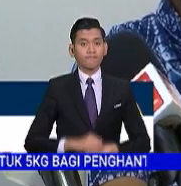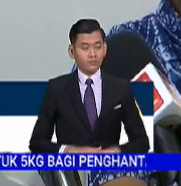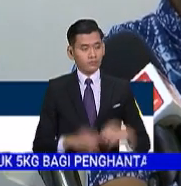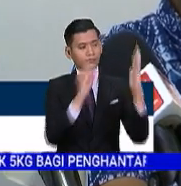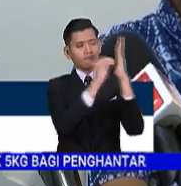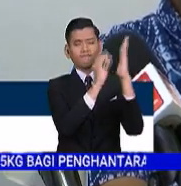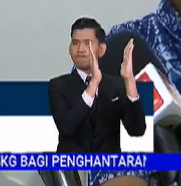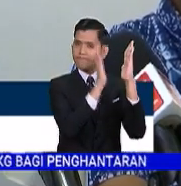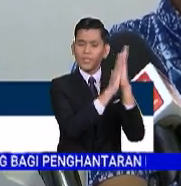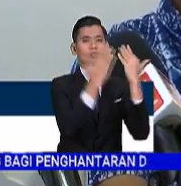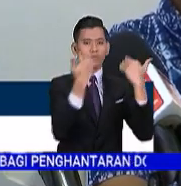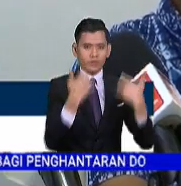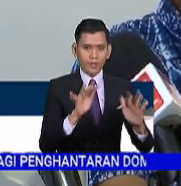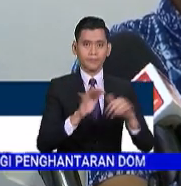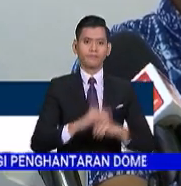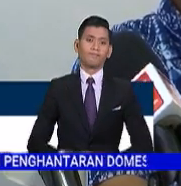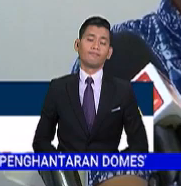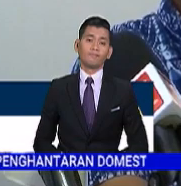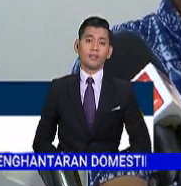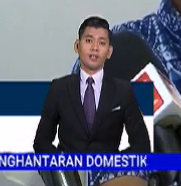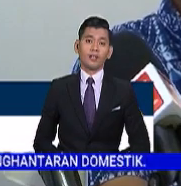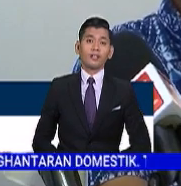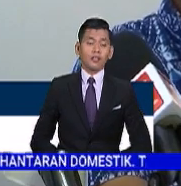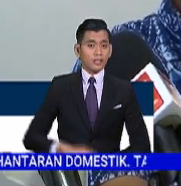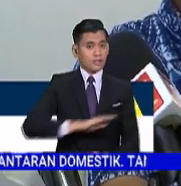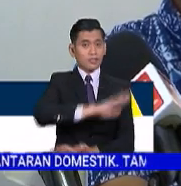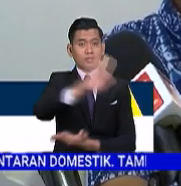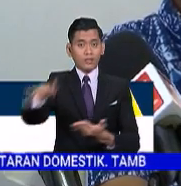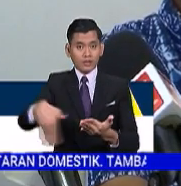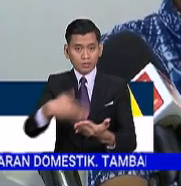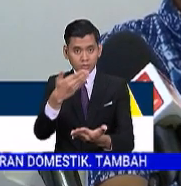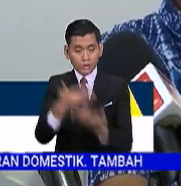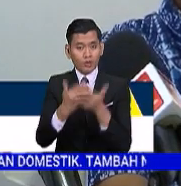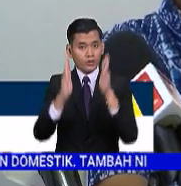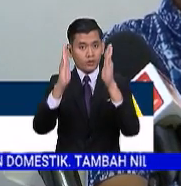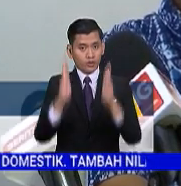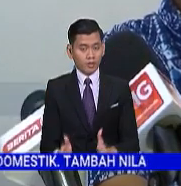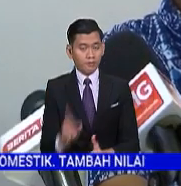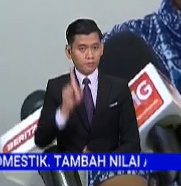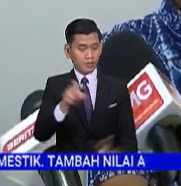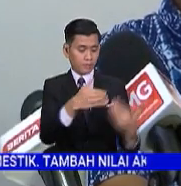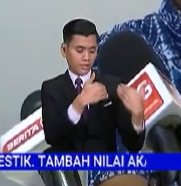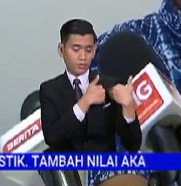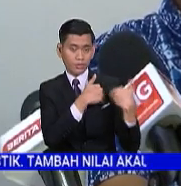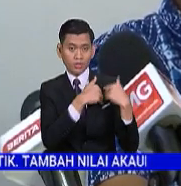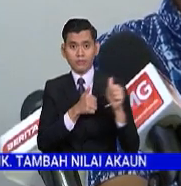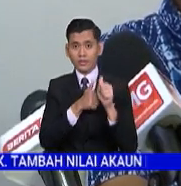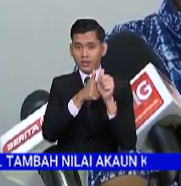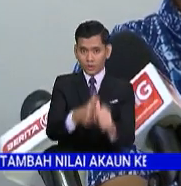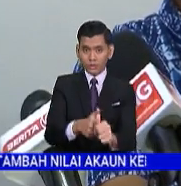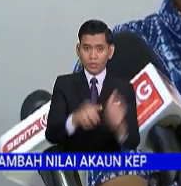ya. Jadi hendaklah kesemua sekali jentera mematuhi sepenuhnya.